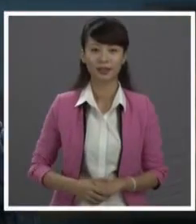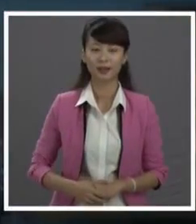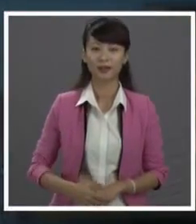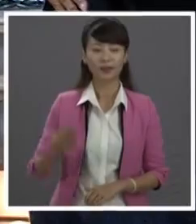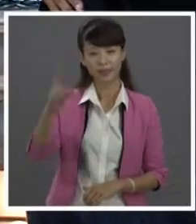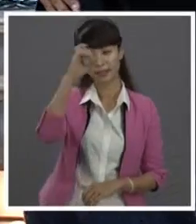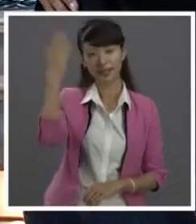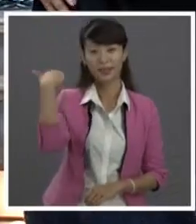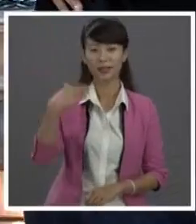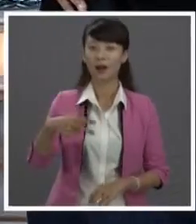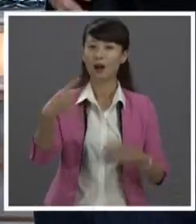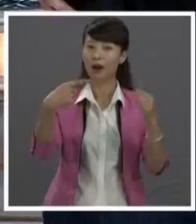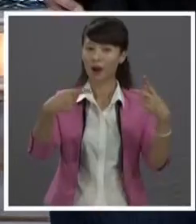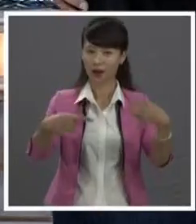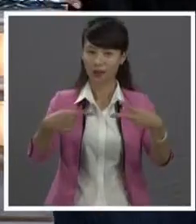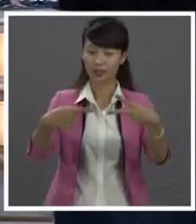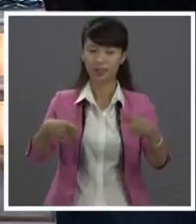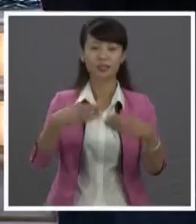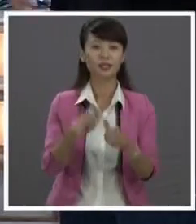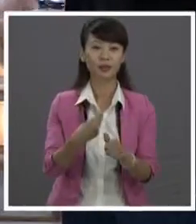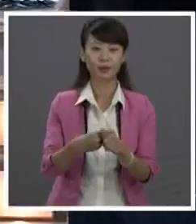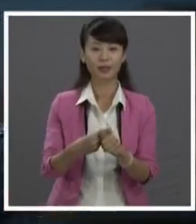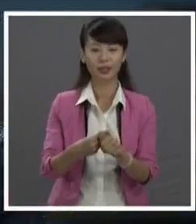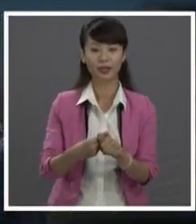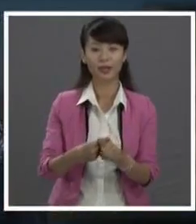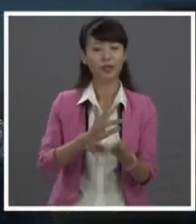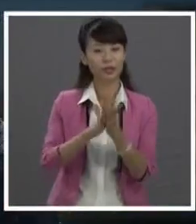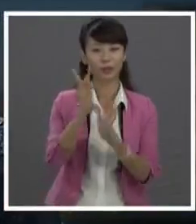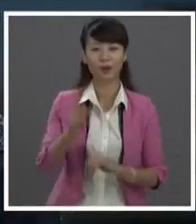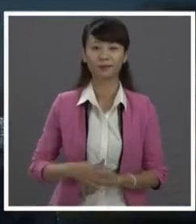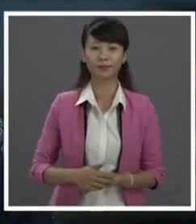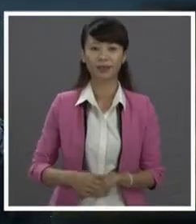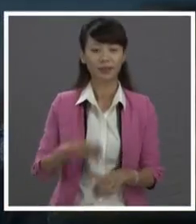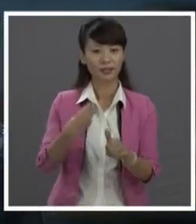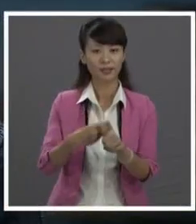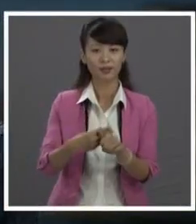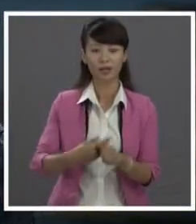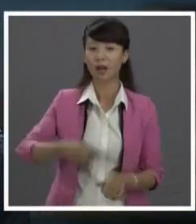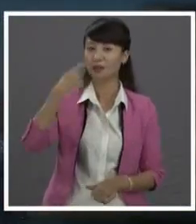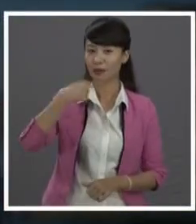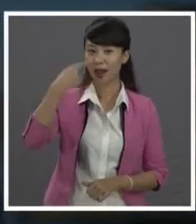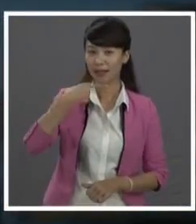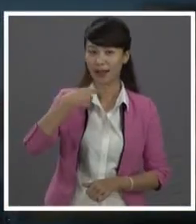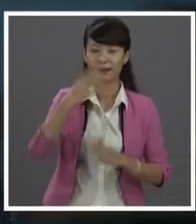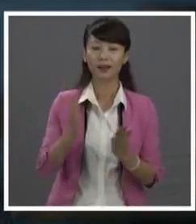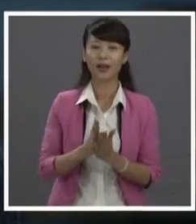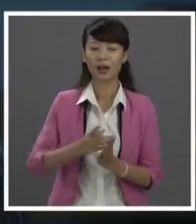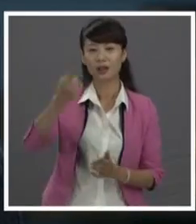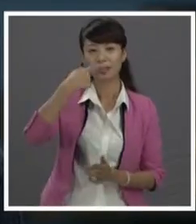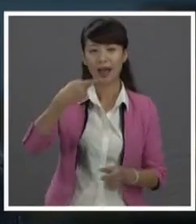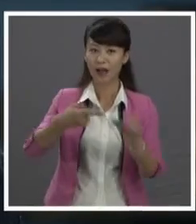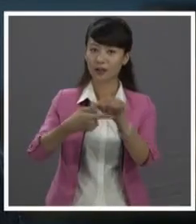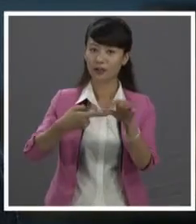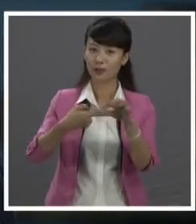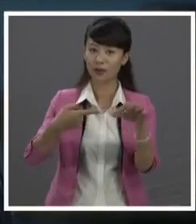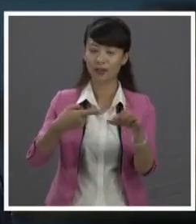的语文课，讲的是牙刷、刷牙和牙膏，结果就讲这个刷牙和牙刷这两